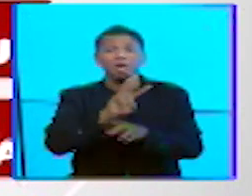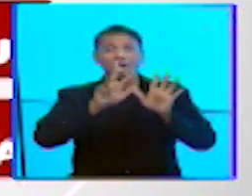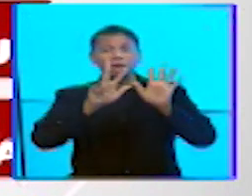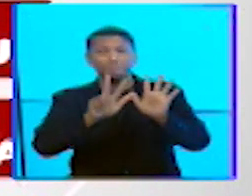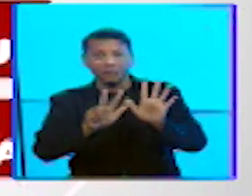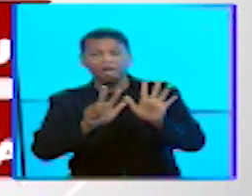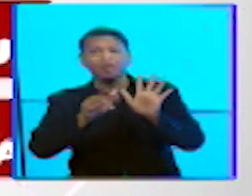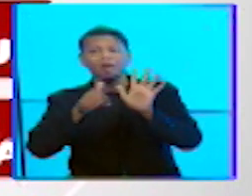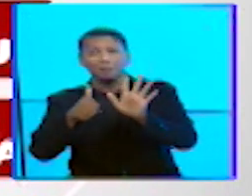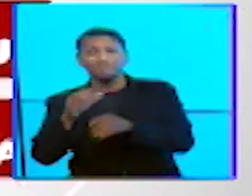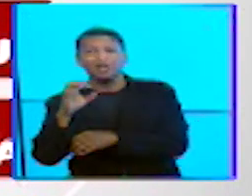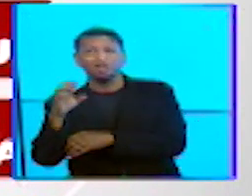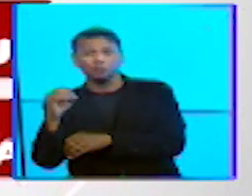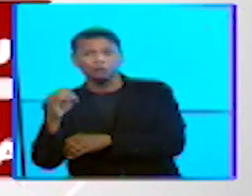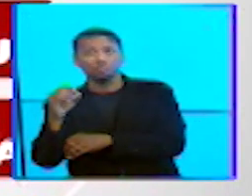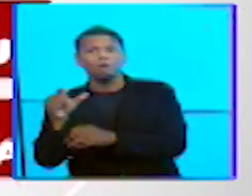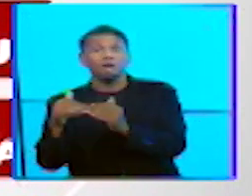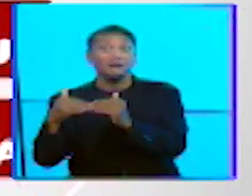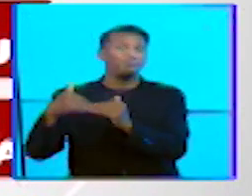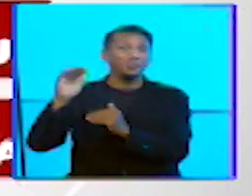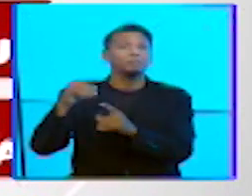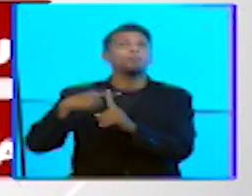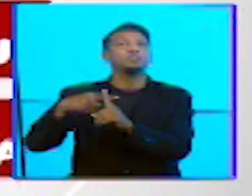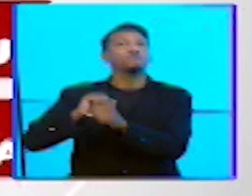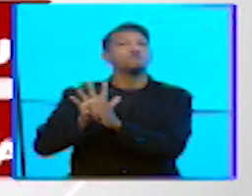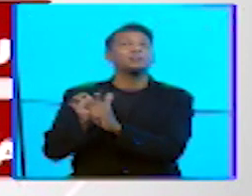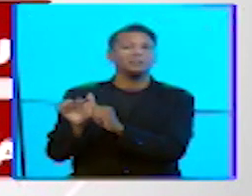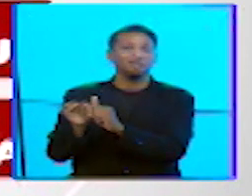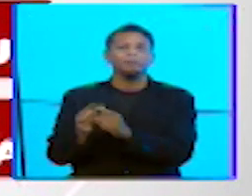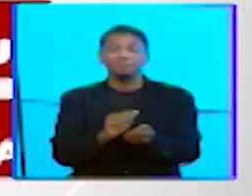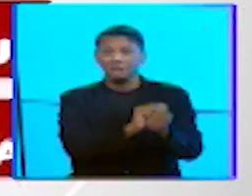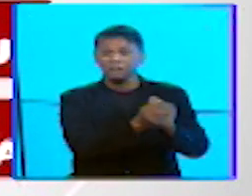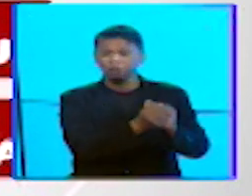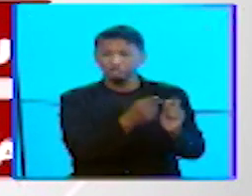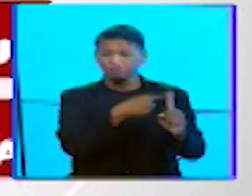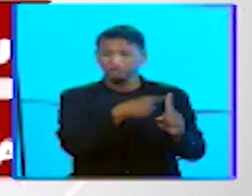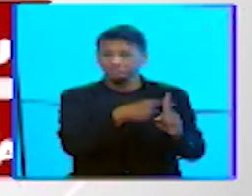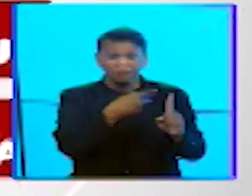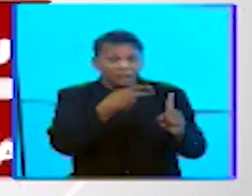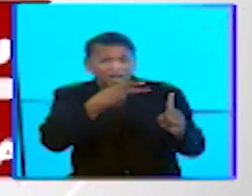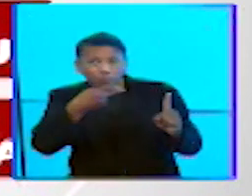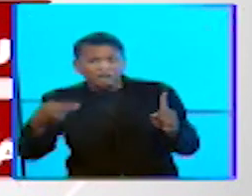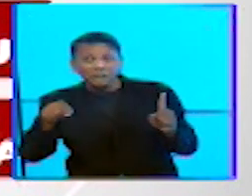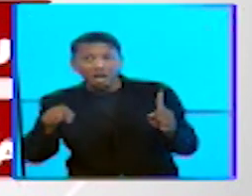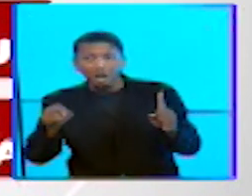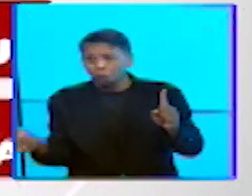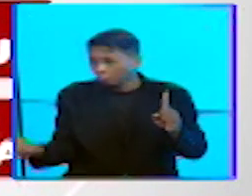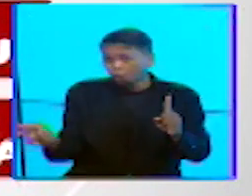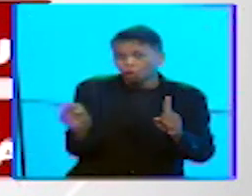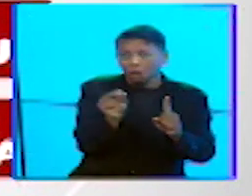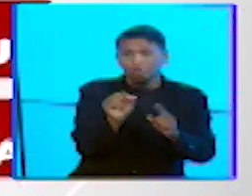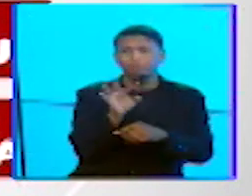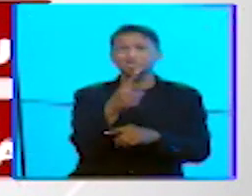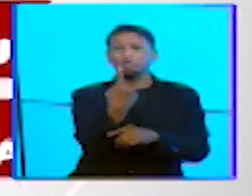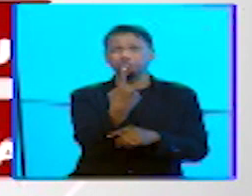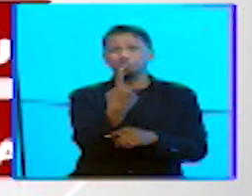38.600 lebih kasus. Tambahan kasus baru Indonesia melampaui India yang berada di urutan kedua dengan kisaran